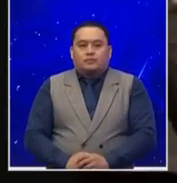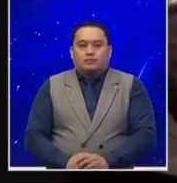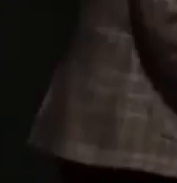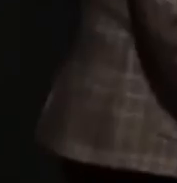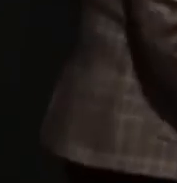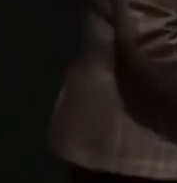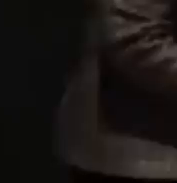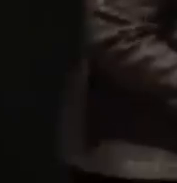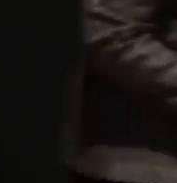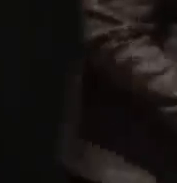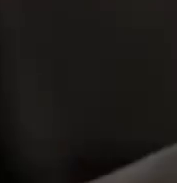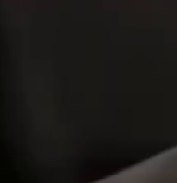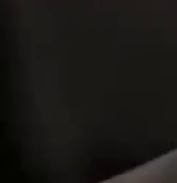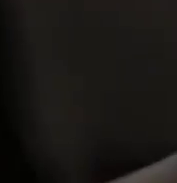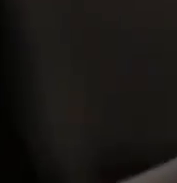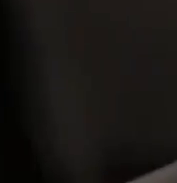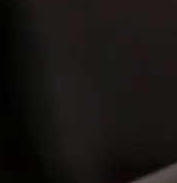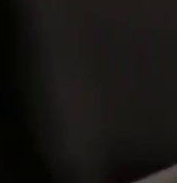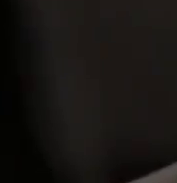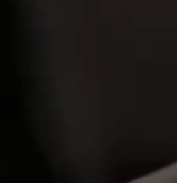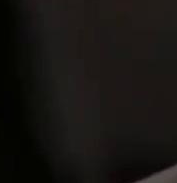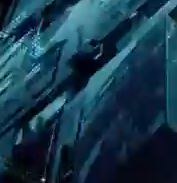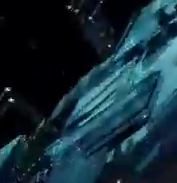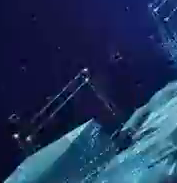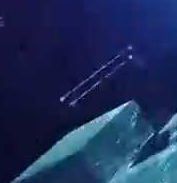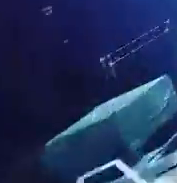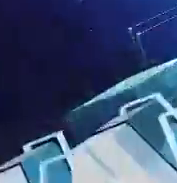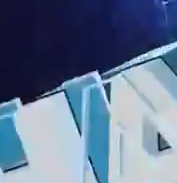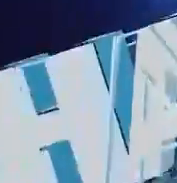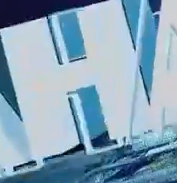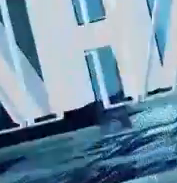ғаламтор ақпаратымен дайындаған Серікұлы Олан, Жетісу телеарнасы.